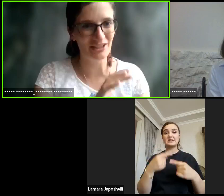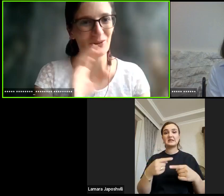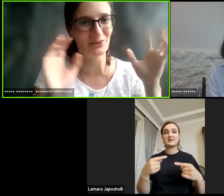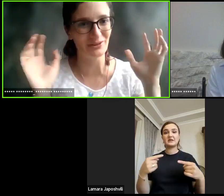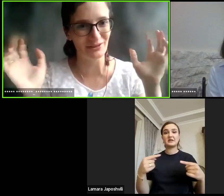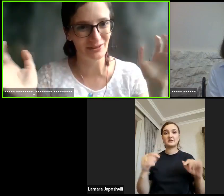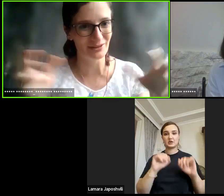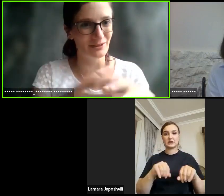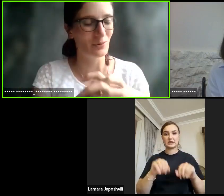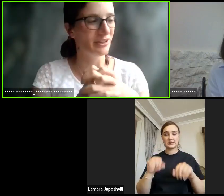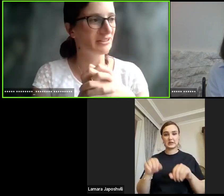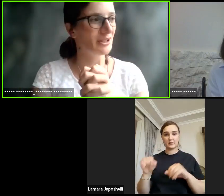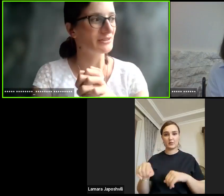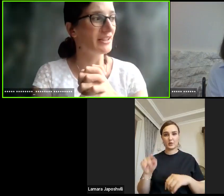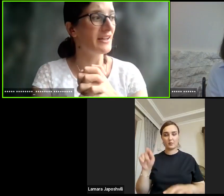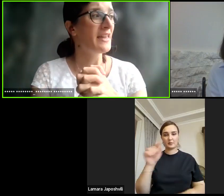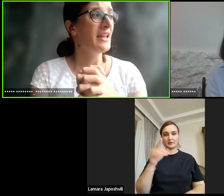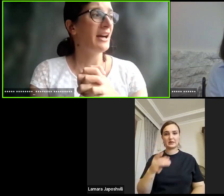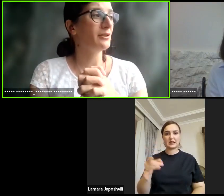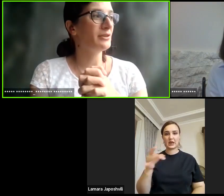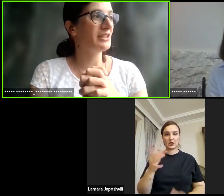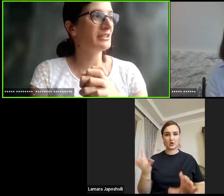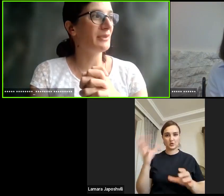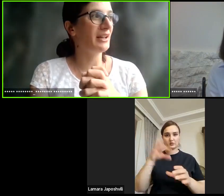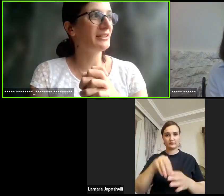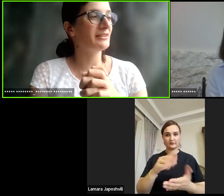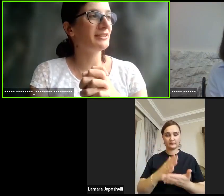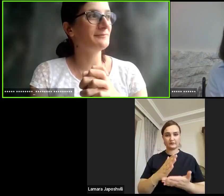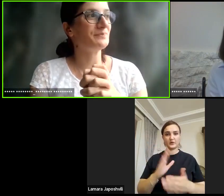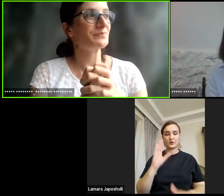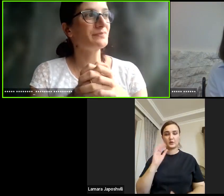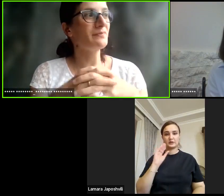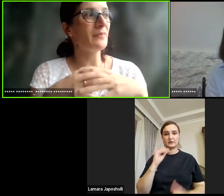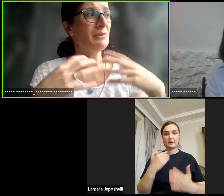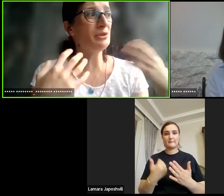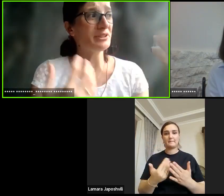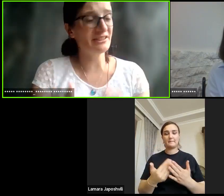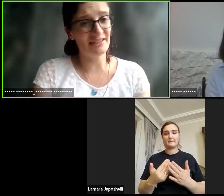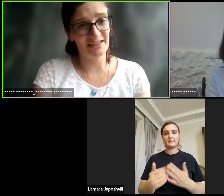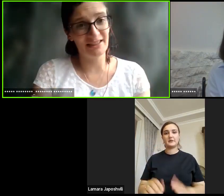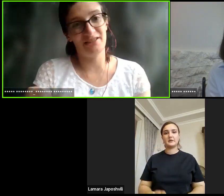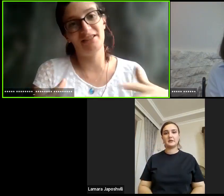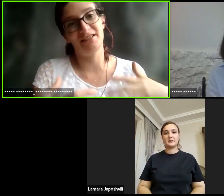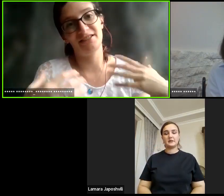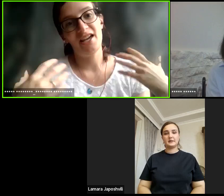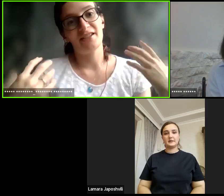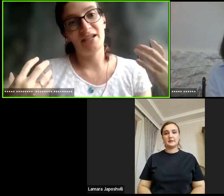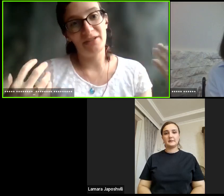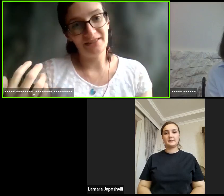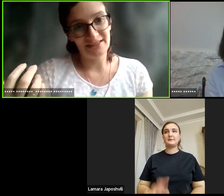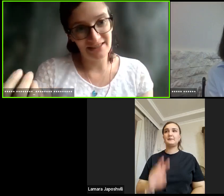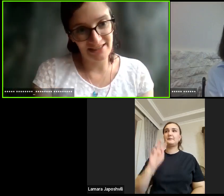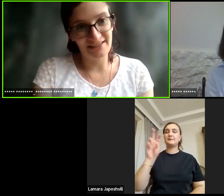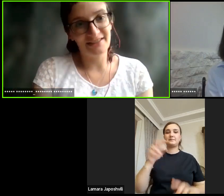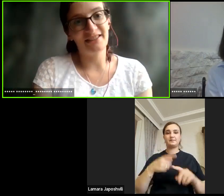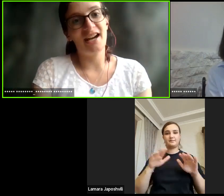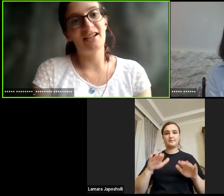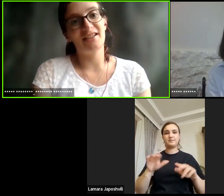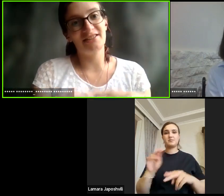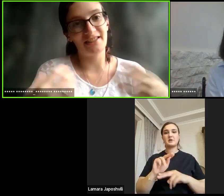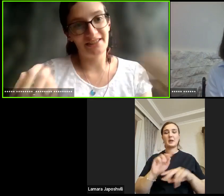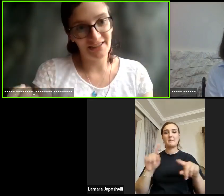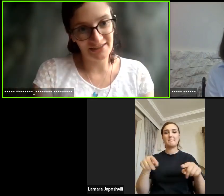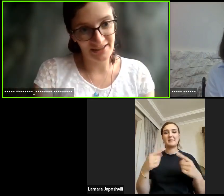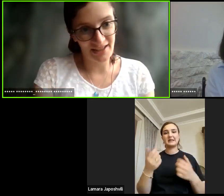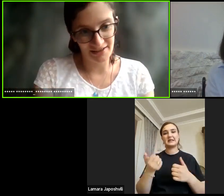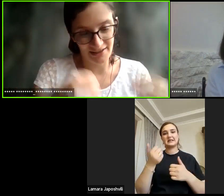შესაძლებლობის რეგიონს მოიცავს და აი როდესაც მაგალითად მიდივართ ისეთ ადგილებზე, სადაც რეაბილიტაციის ცენტრი არ